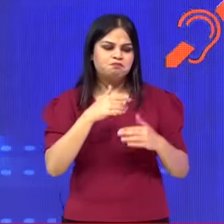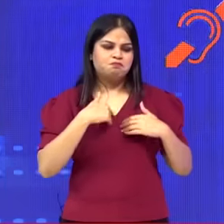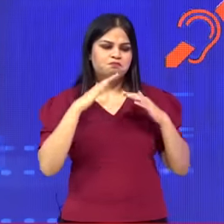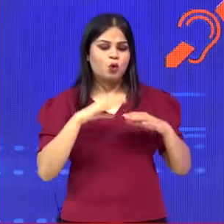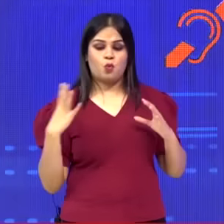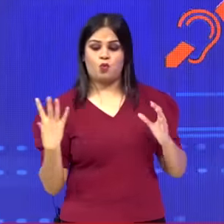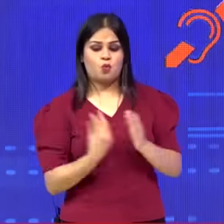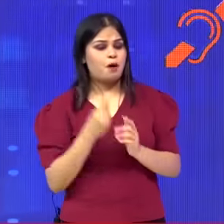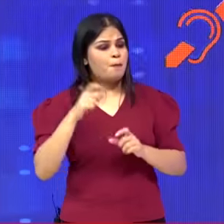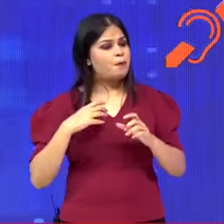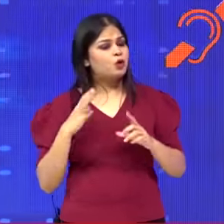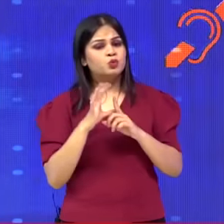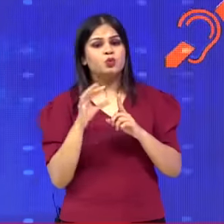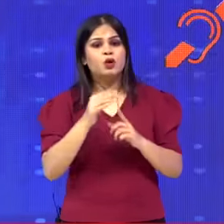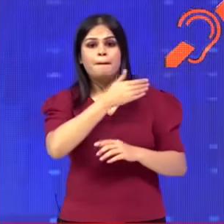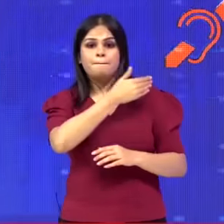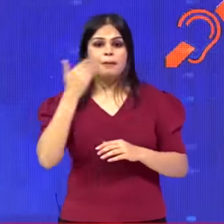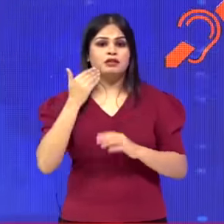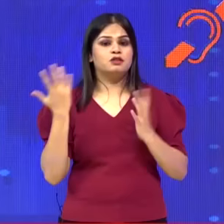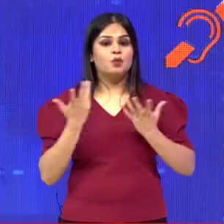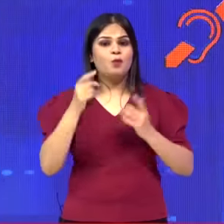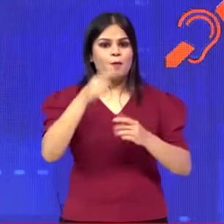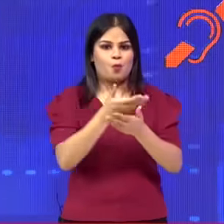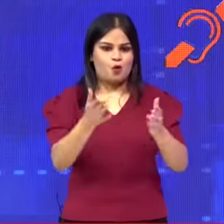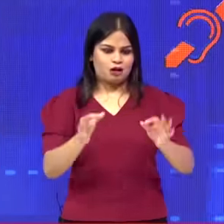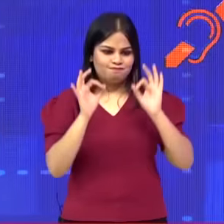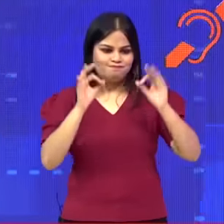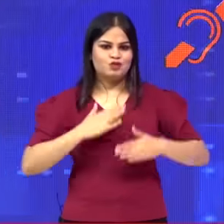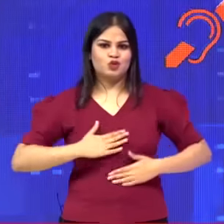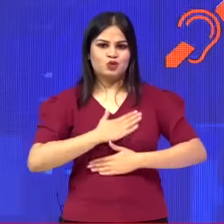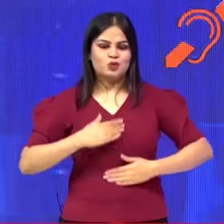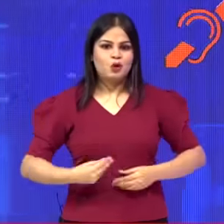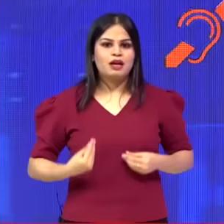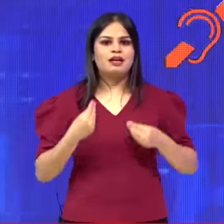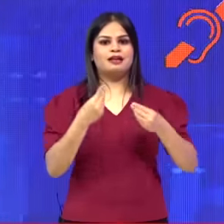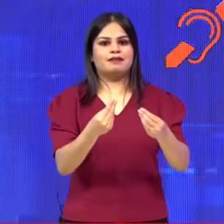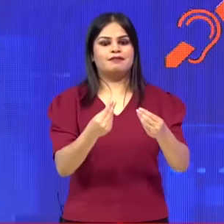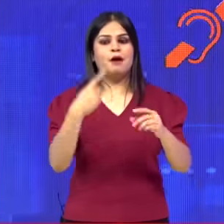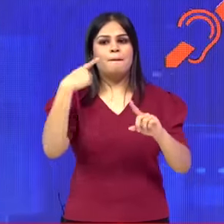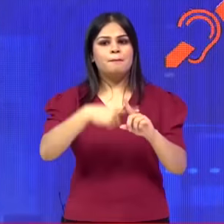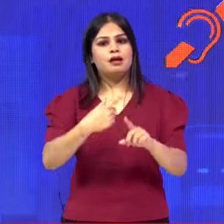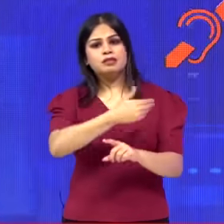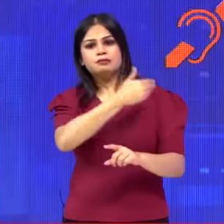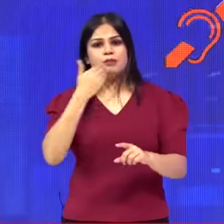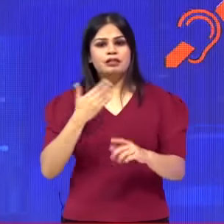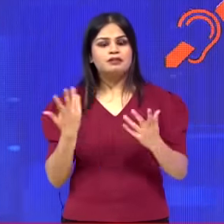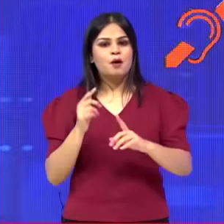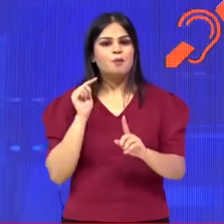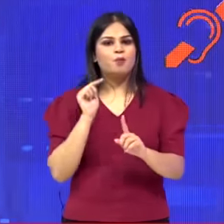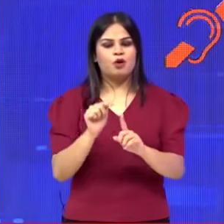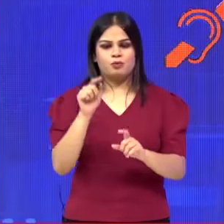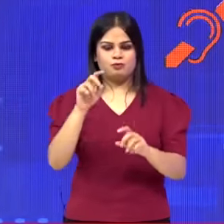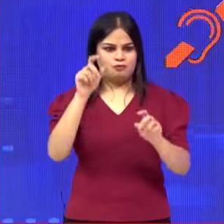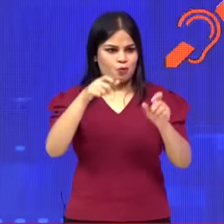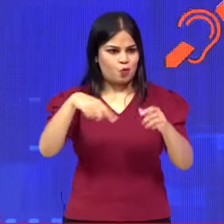वी विल ऑल डू आवर बेस्ट टू एंटरटेन यू पीपल and the best, so that you look